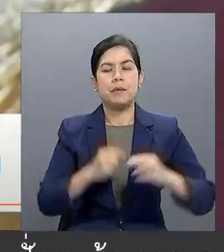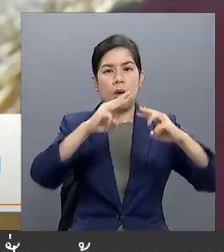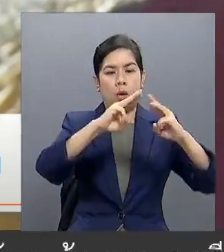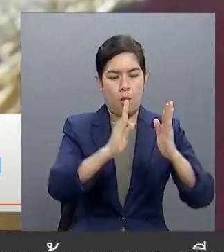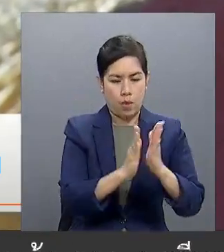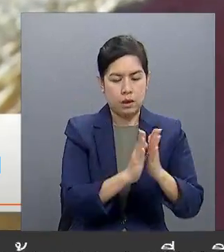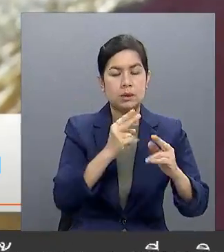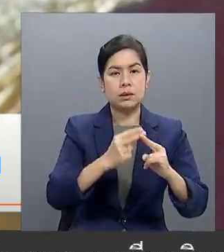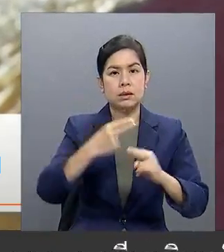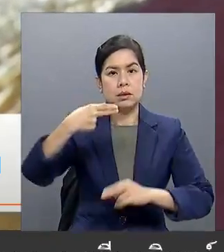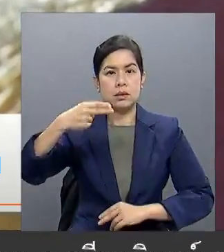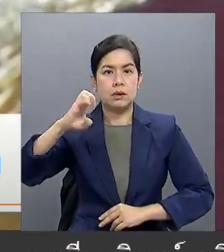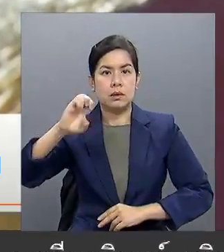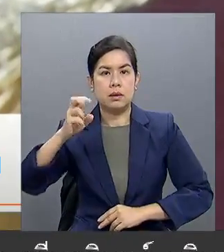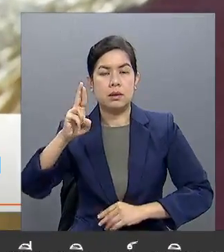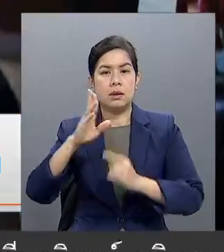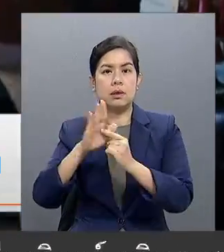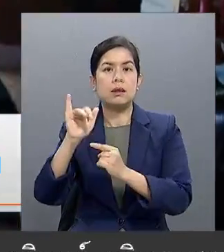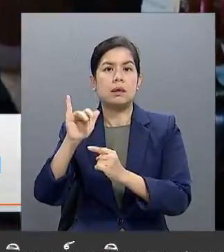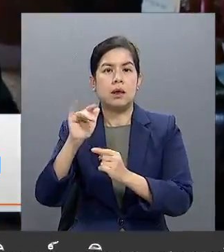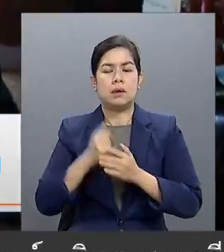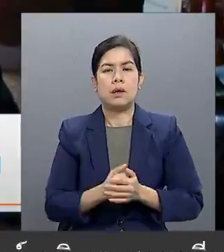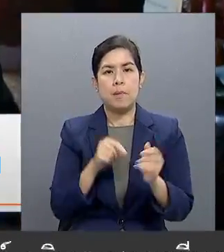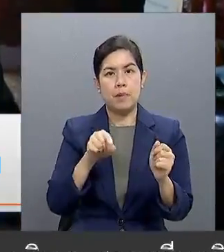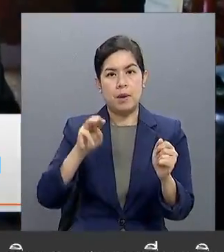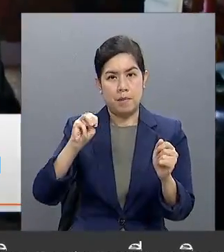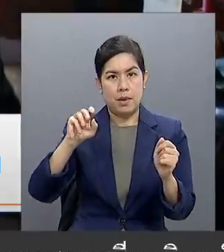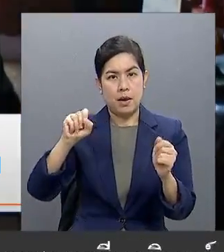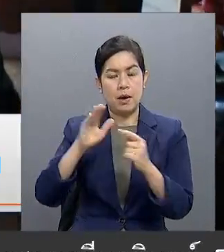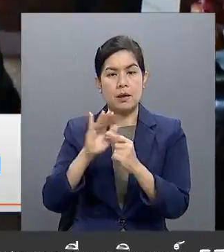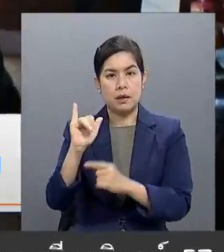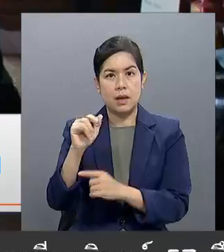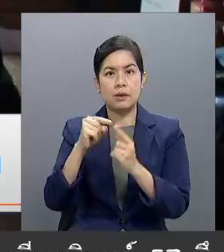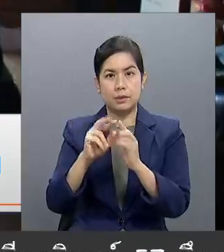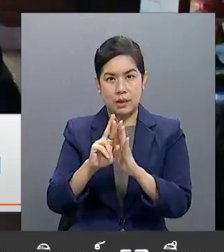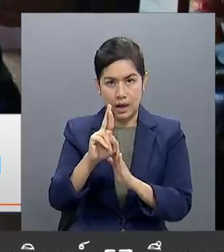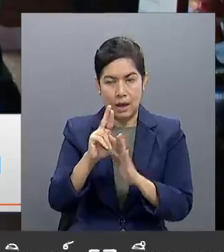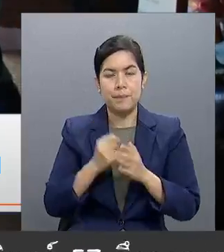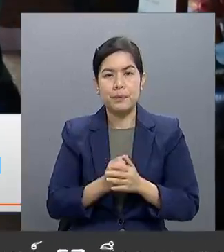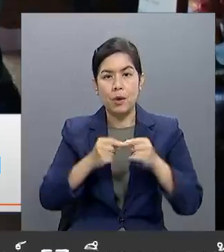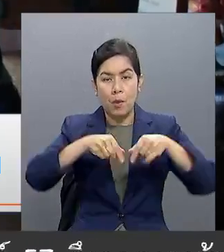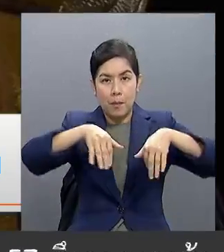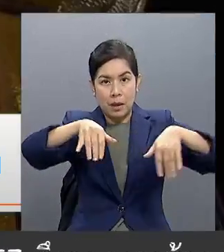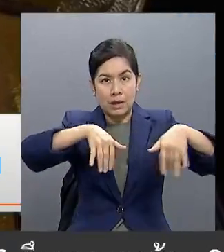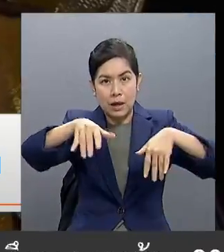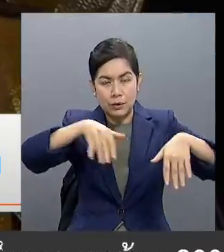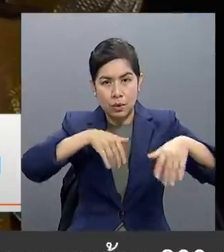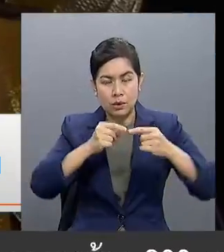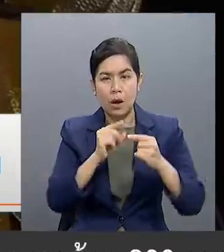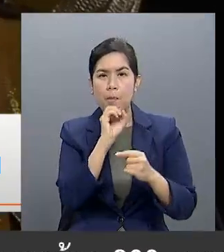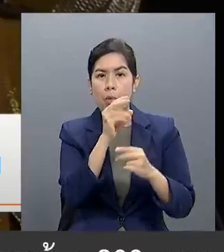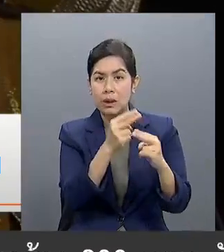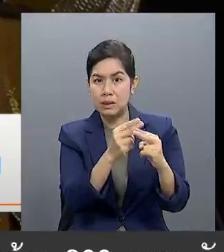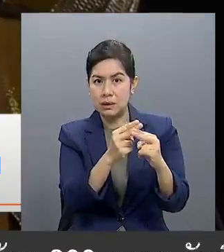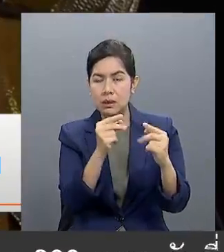านเวรุวันบ้านเหมืองแดงน้อยอำเภอแม่สายจังหวัดเชียงรายคนในพื้นที่จะเรียกว่าพระเจ้าสารนะครับมีลักษณะก็คือพระสิงห์1เป็น